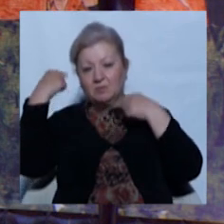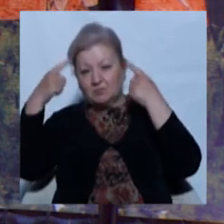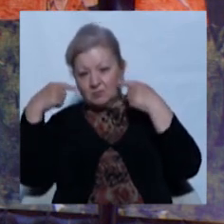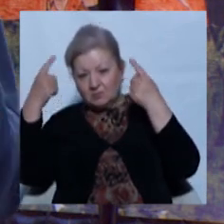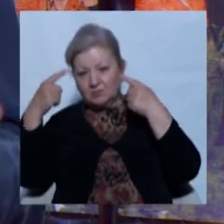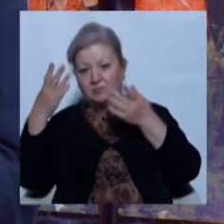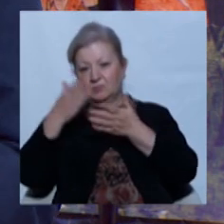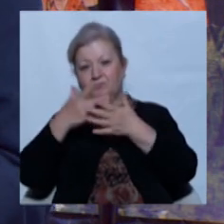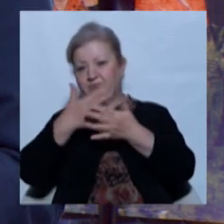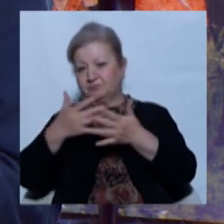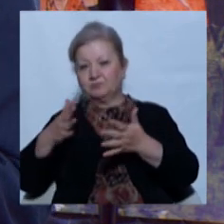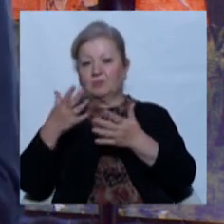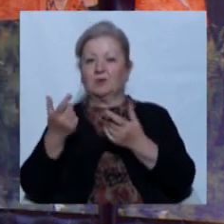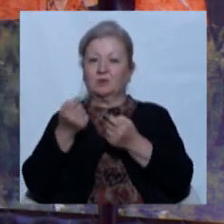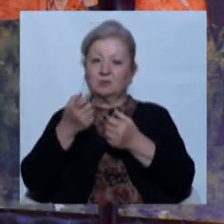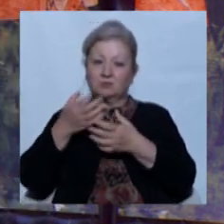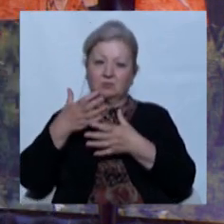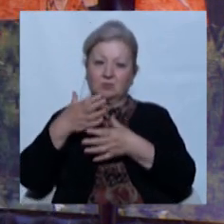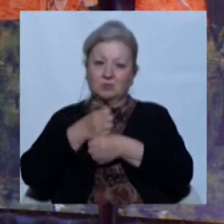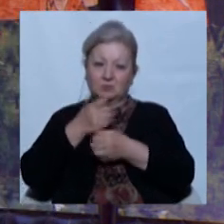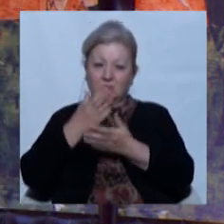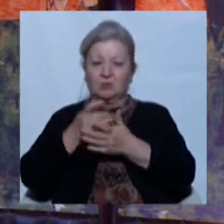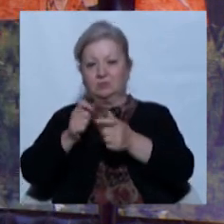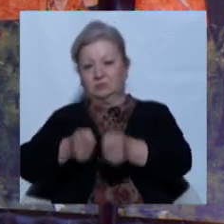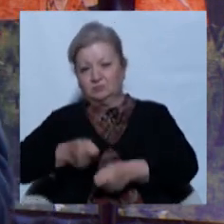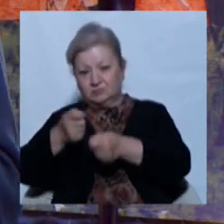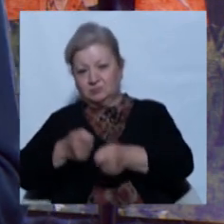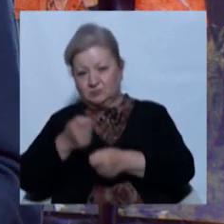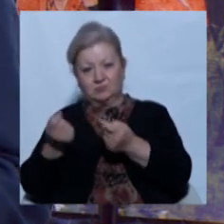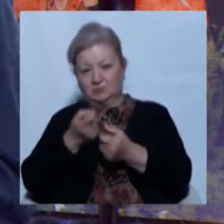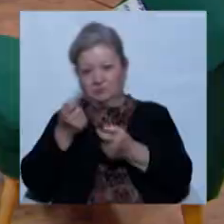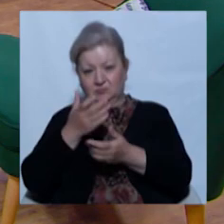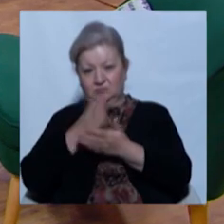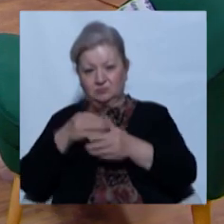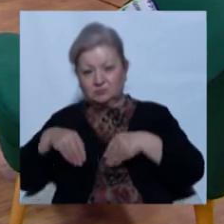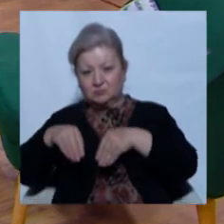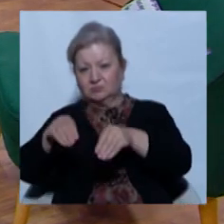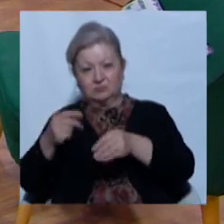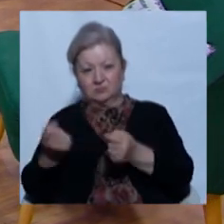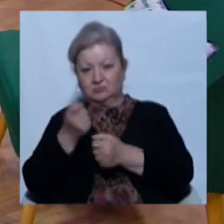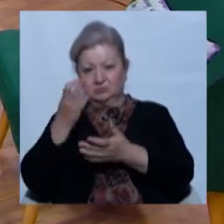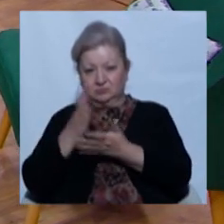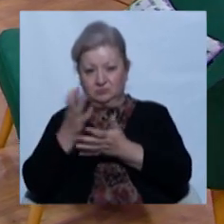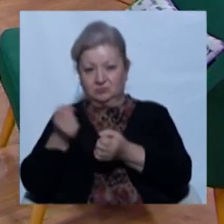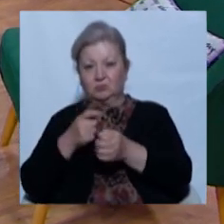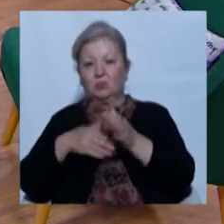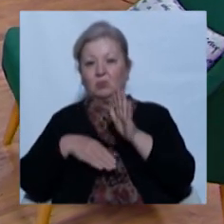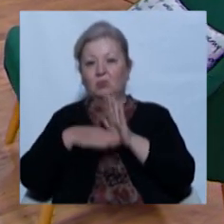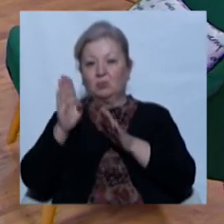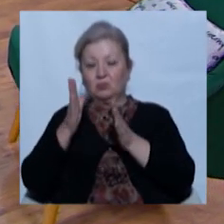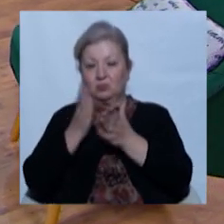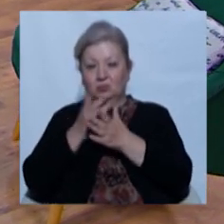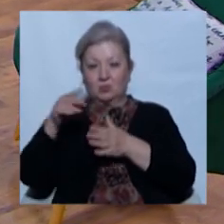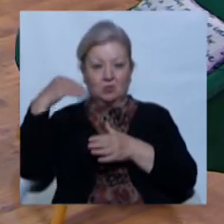მეცხოველეობა და შედარებით ნაკლებად მიწათმოქმედება, ანუ ნაკლებად მოყავთ სხვადასხვა მოსავალი და უფრო ხშირად ვთქვათ